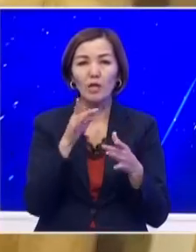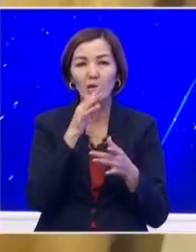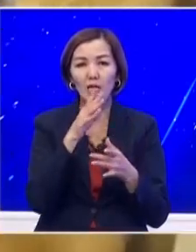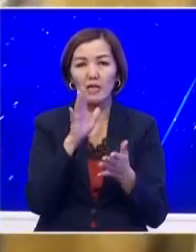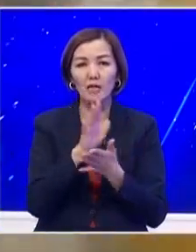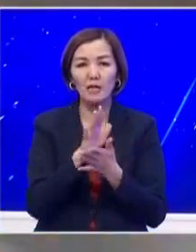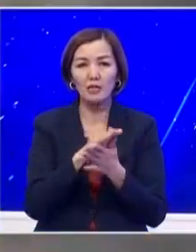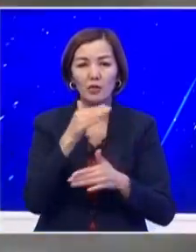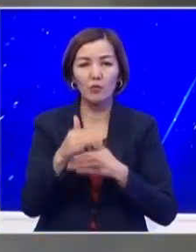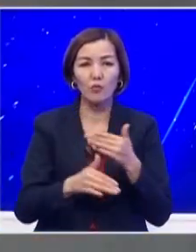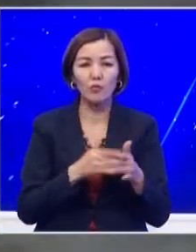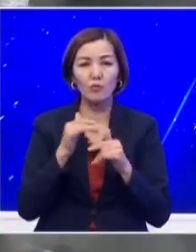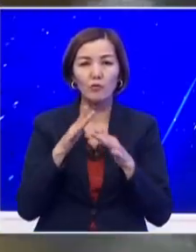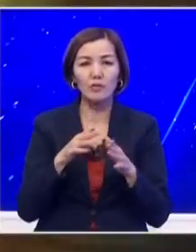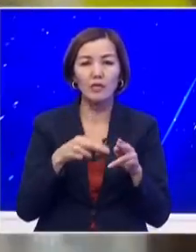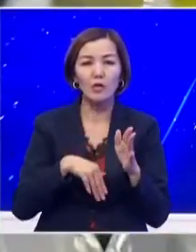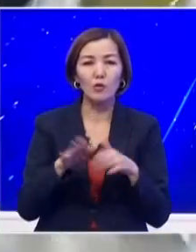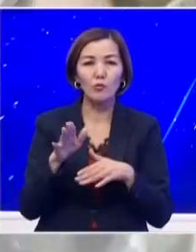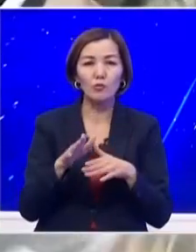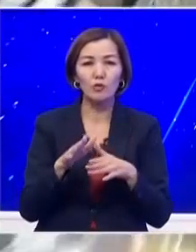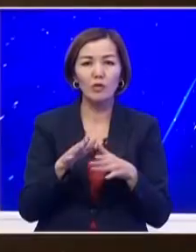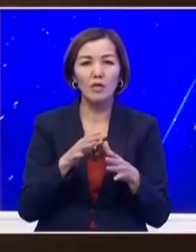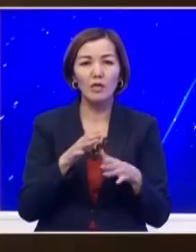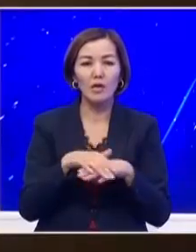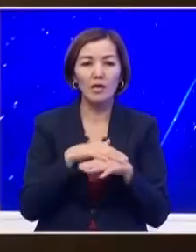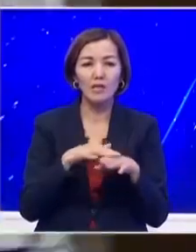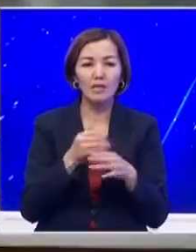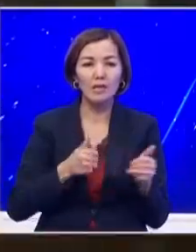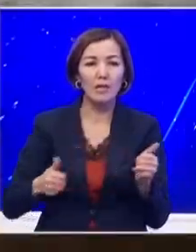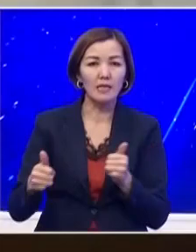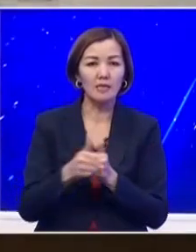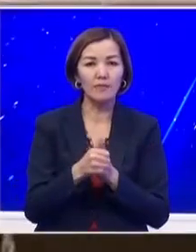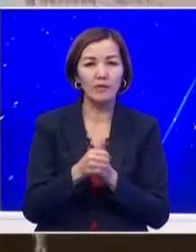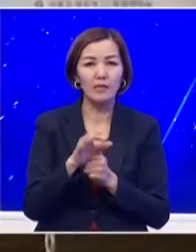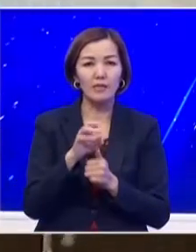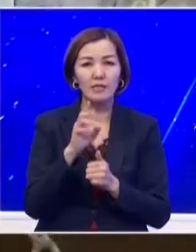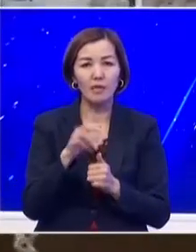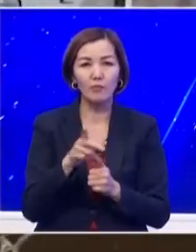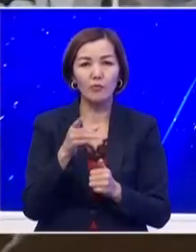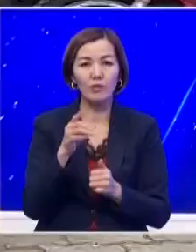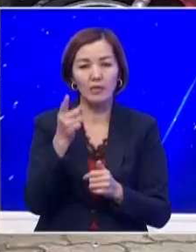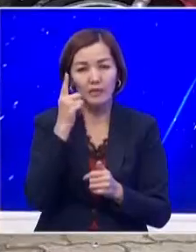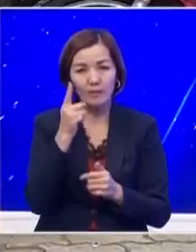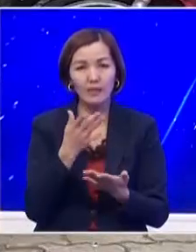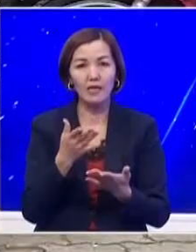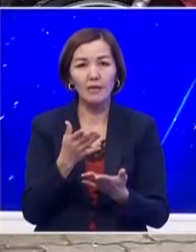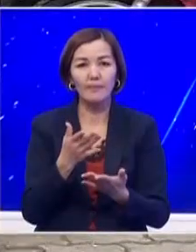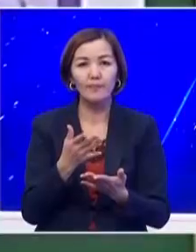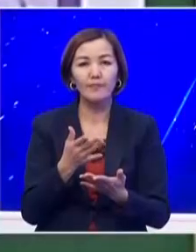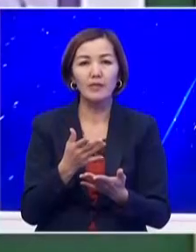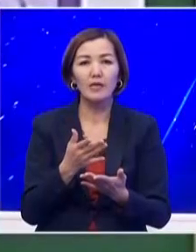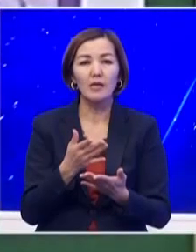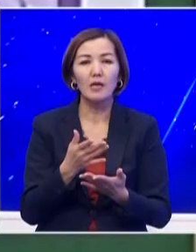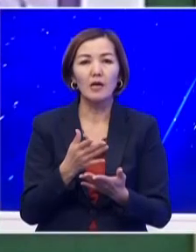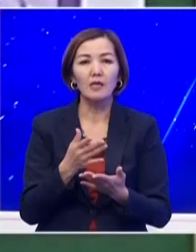Бүгінде корейліктер қалдық өңдеу ісінде тым ілгері кеткен халықтардың бірі. Одан кейін Сингапур, Германия тұрып,